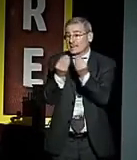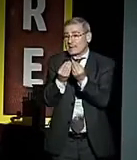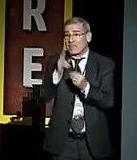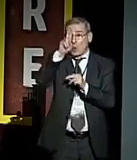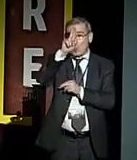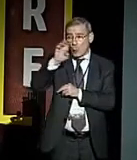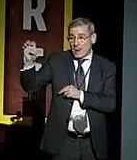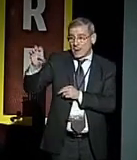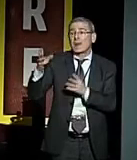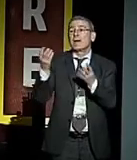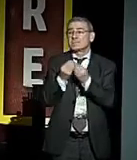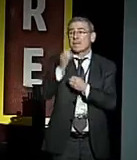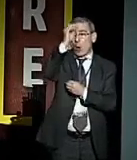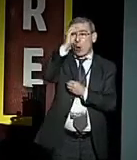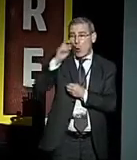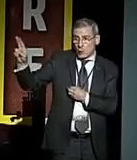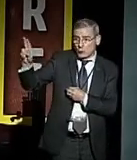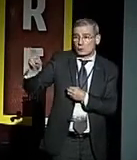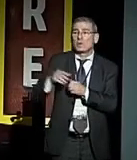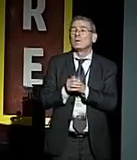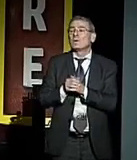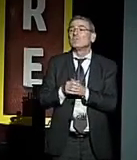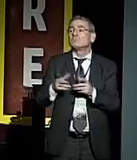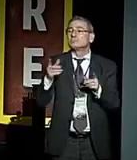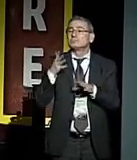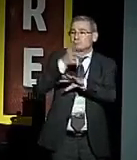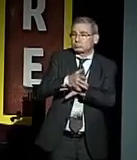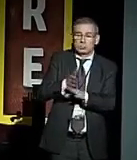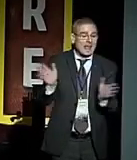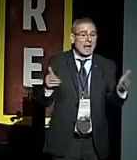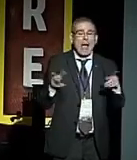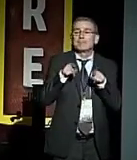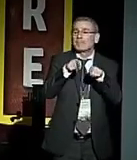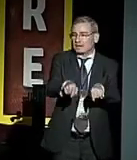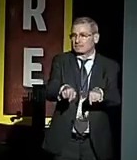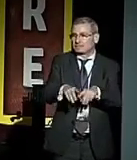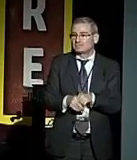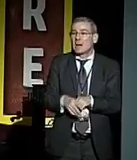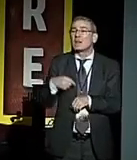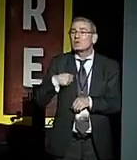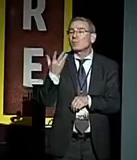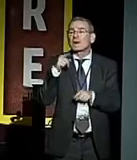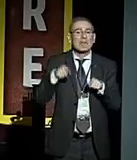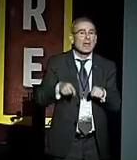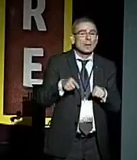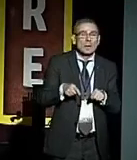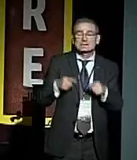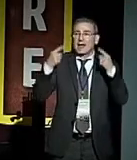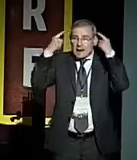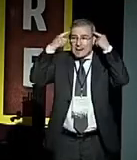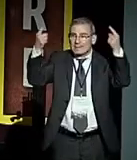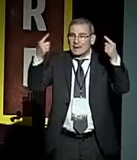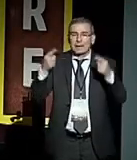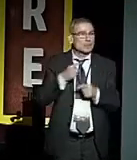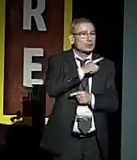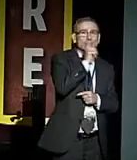alle Nazioni Unite, un'evacuazione urgente e completa dei campi. Questo è quello che vorrei uscisse da questa sala, questo è quello che vorrei facesse